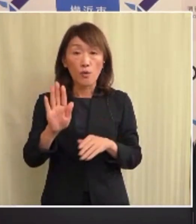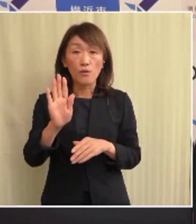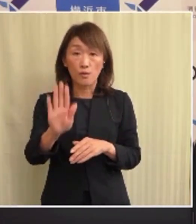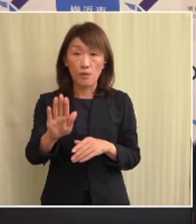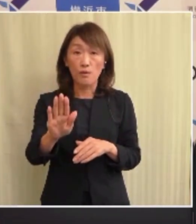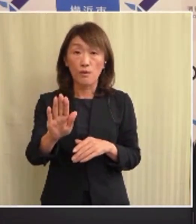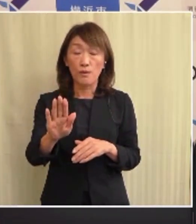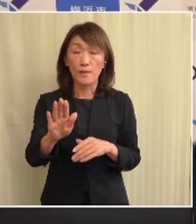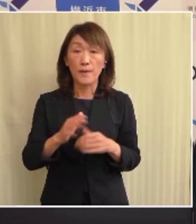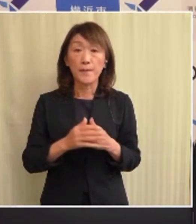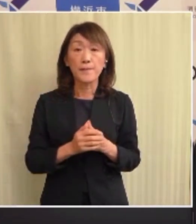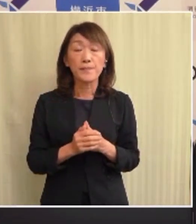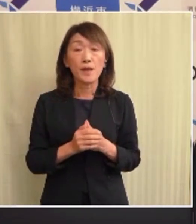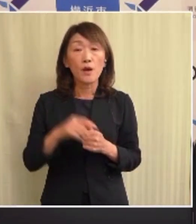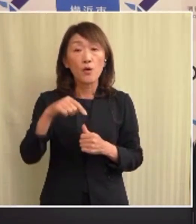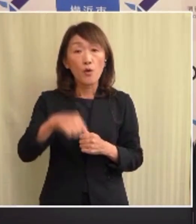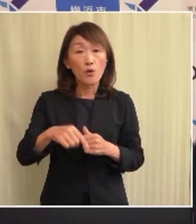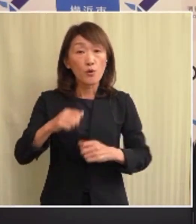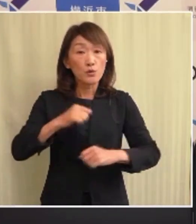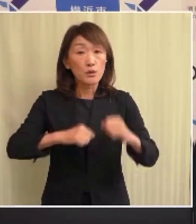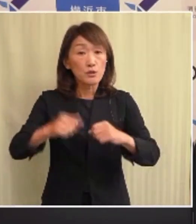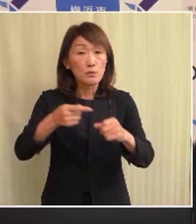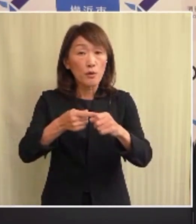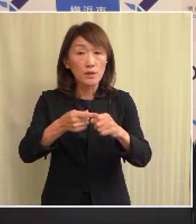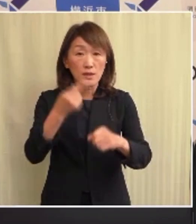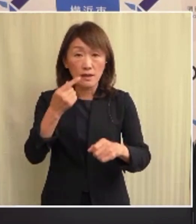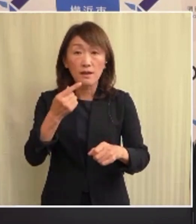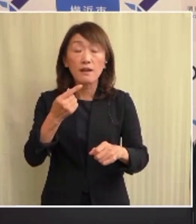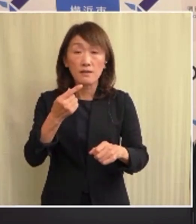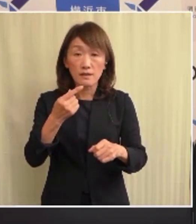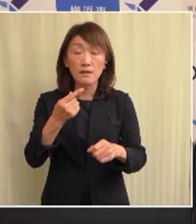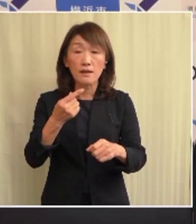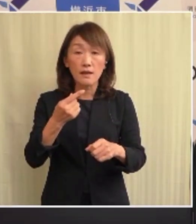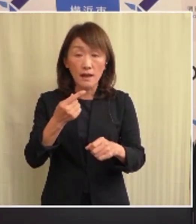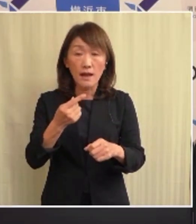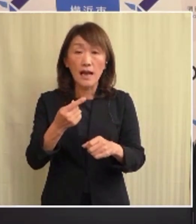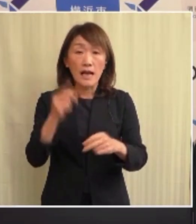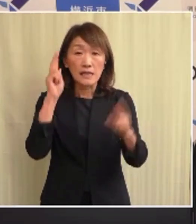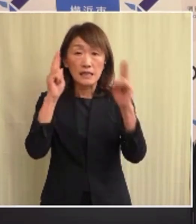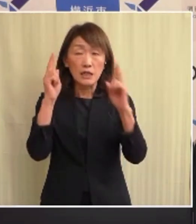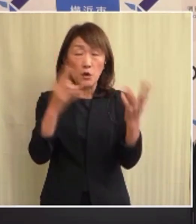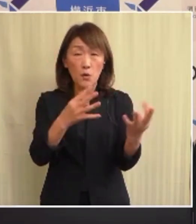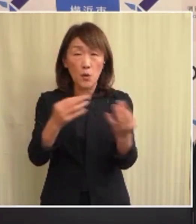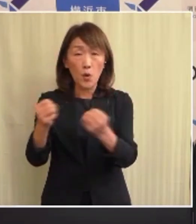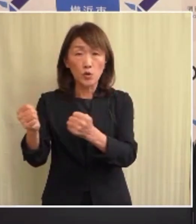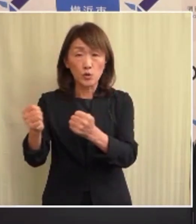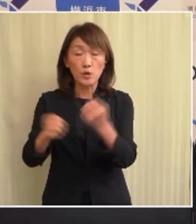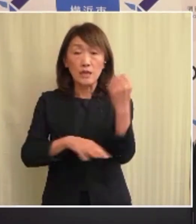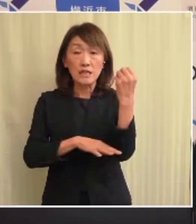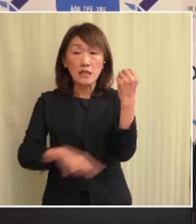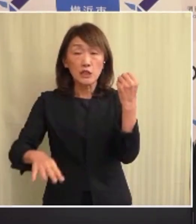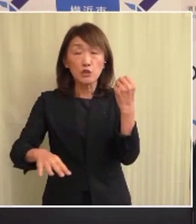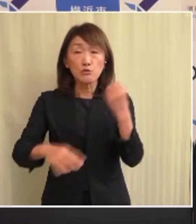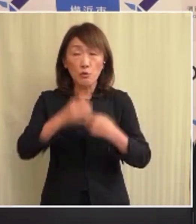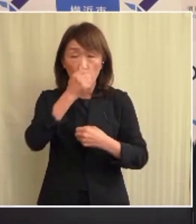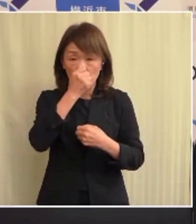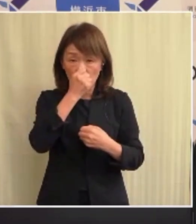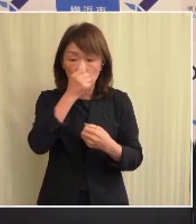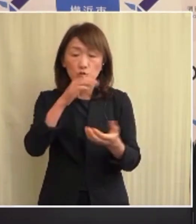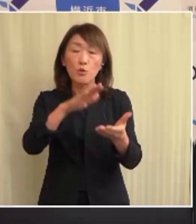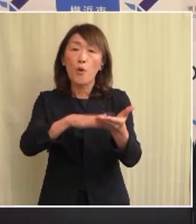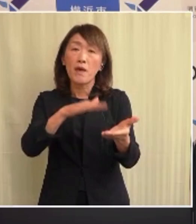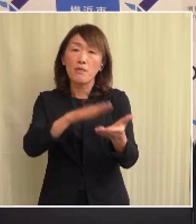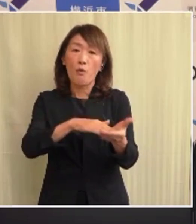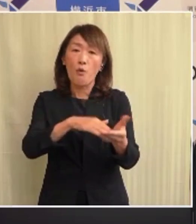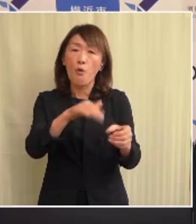今後ですね、今回の取り組みをきっかけといたしまして、多くの企業さんでこう基準を満たすお弁当が